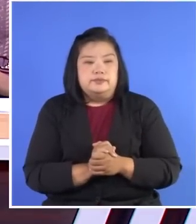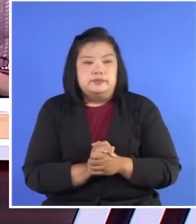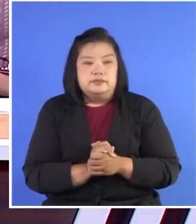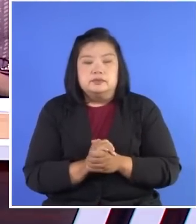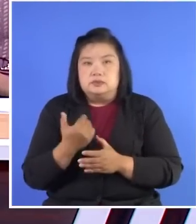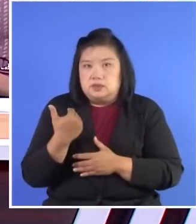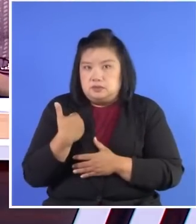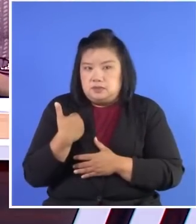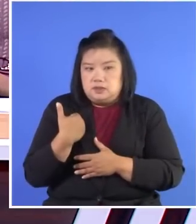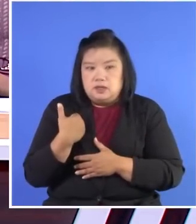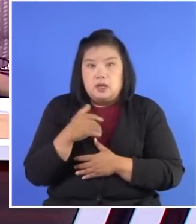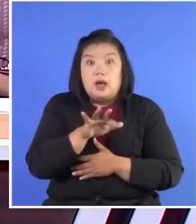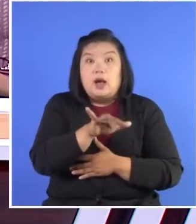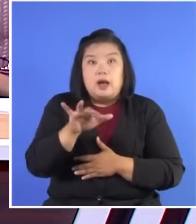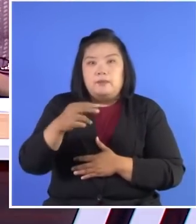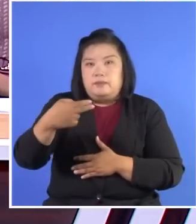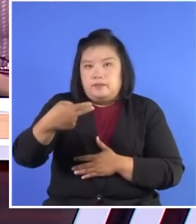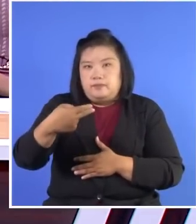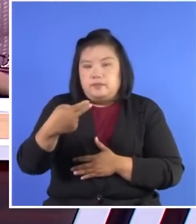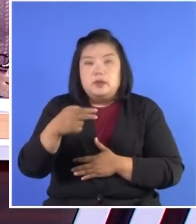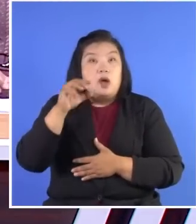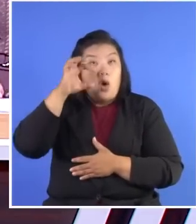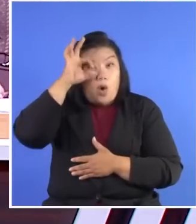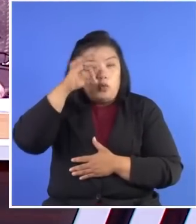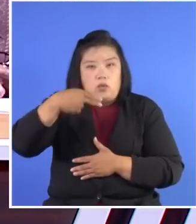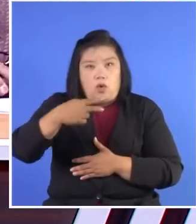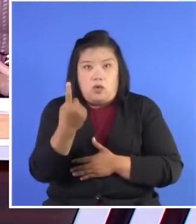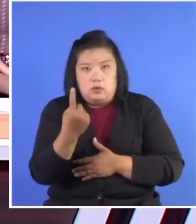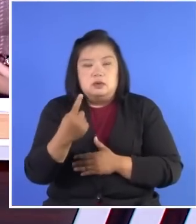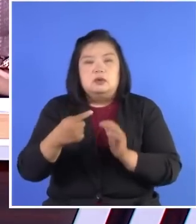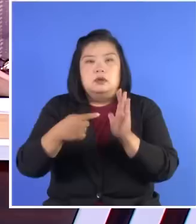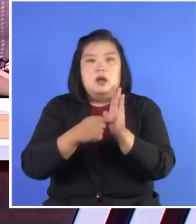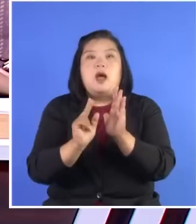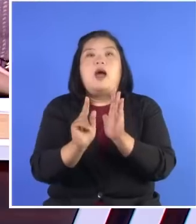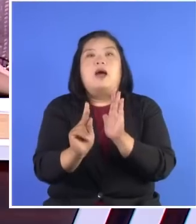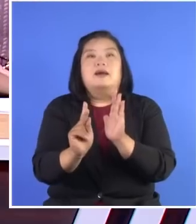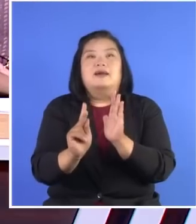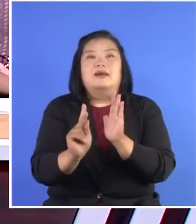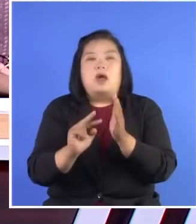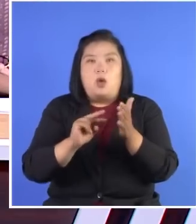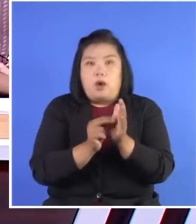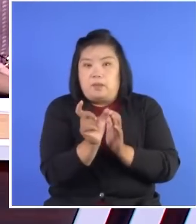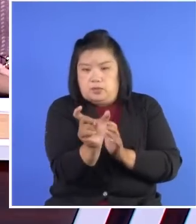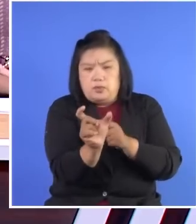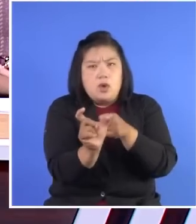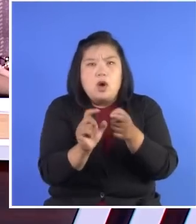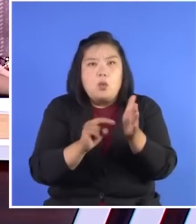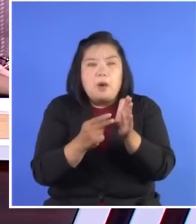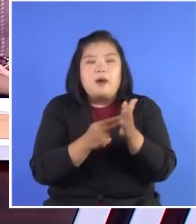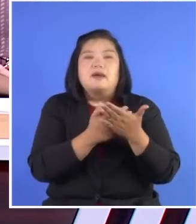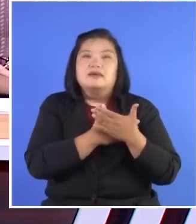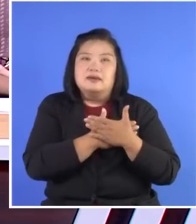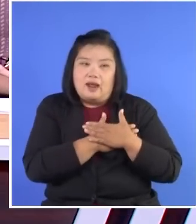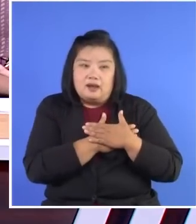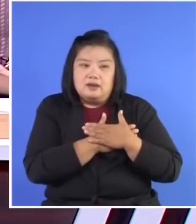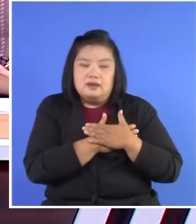เพลงเพลงหนึ่งของคุณมนต์แคนแก่นคูนเพลงชื่อว่าคำว่าฮักมันเฮียถิ่มไสหมาย